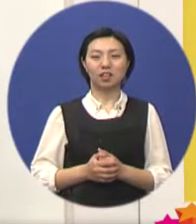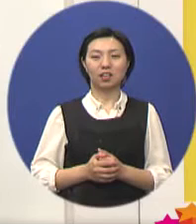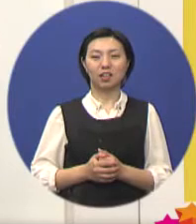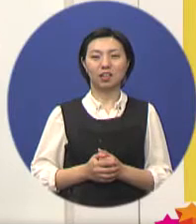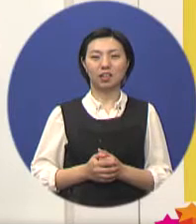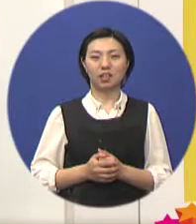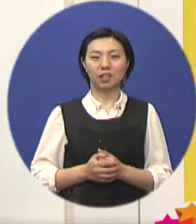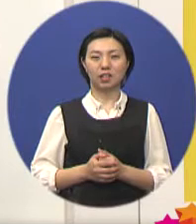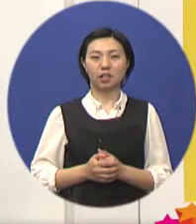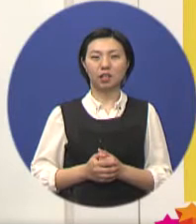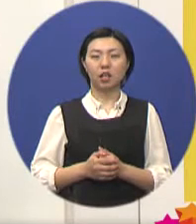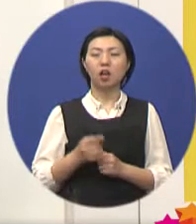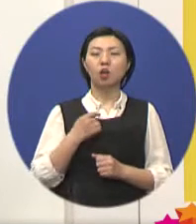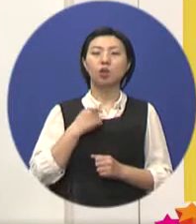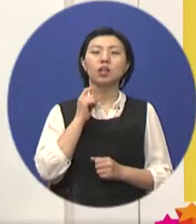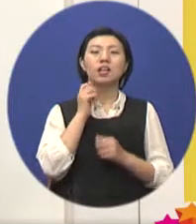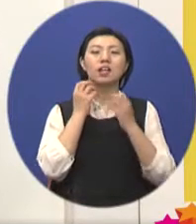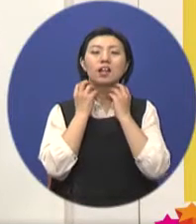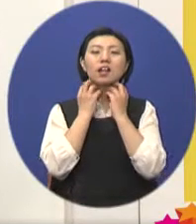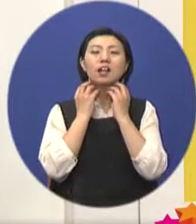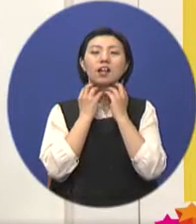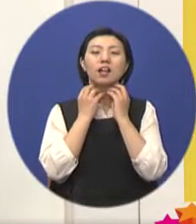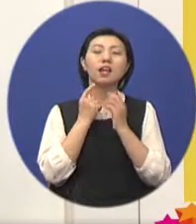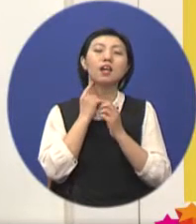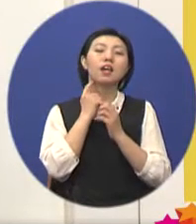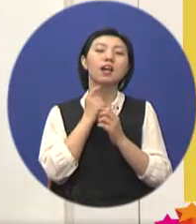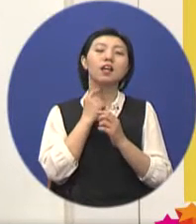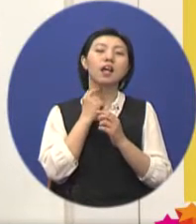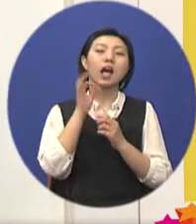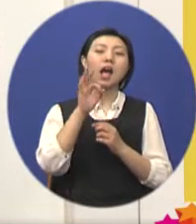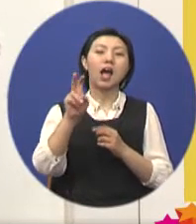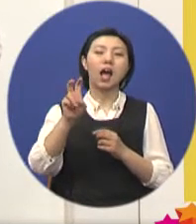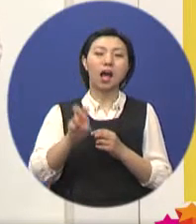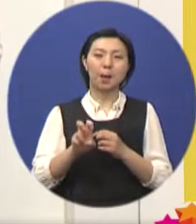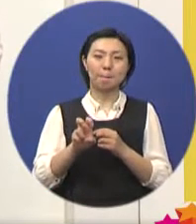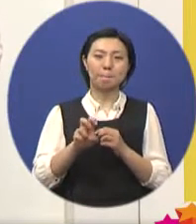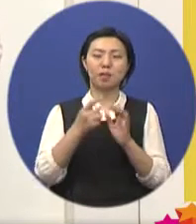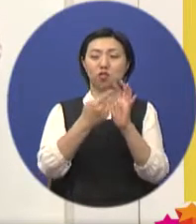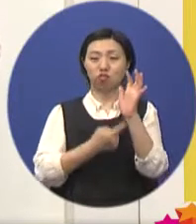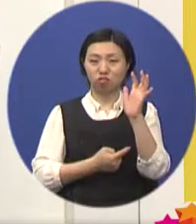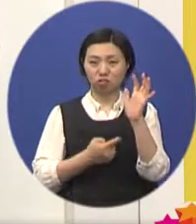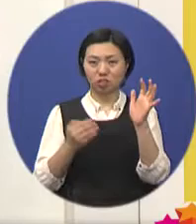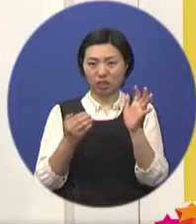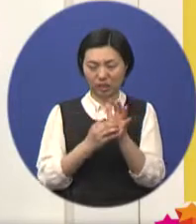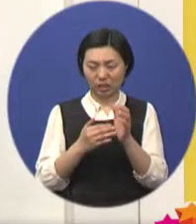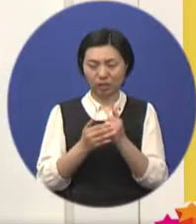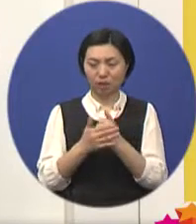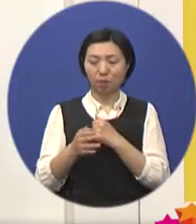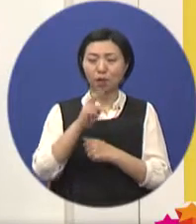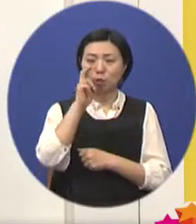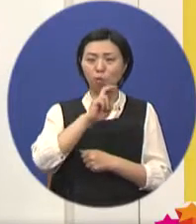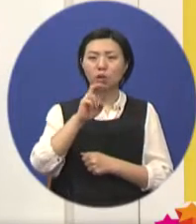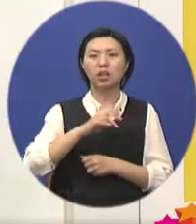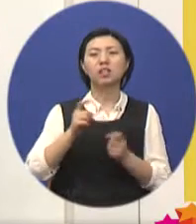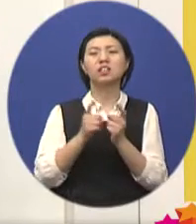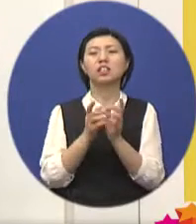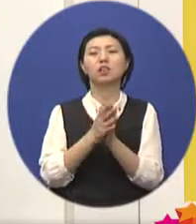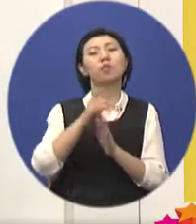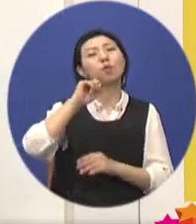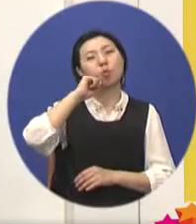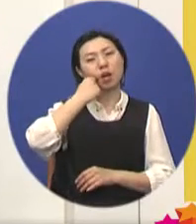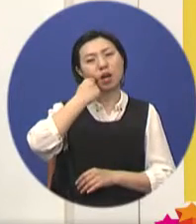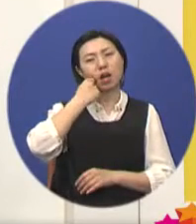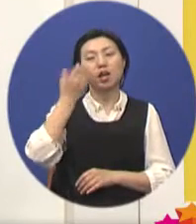갑단성 암투들도 해가지고 노래는 할지는 모르는데 네. 누구 다른 사람들 노래 부르는 거는 참 좋아해요. 네.